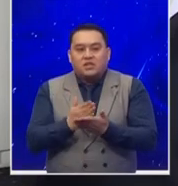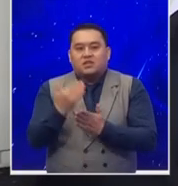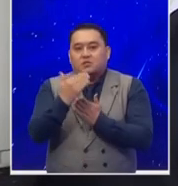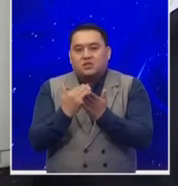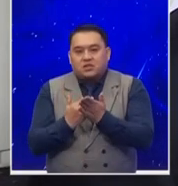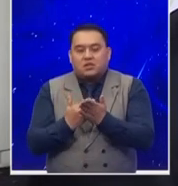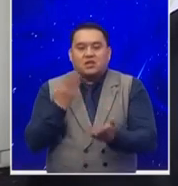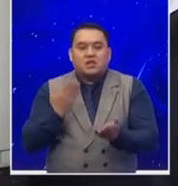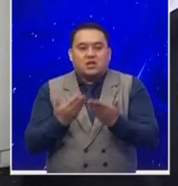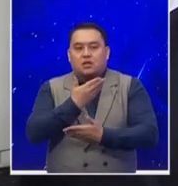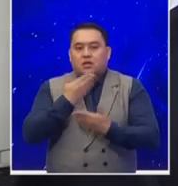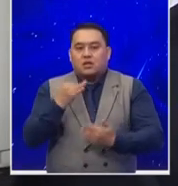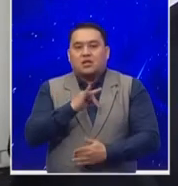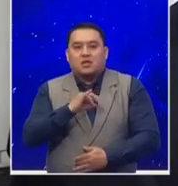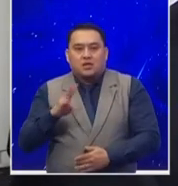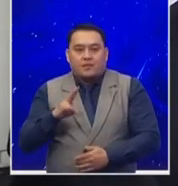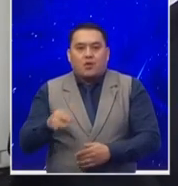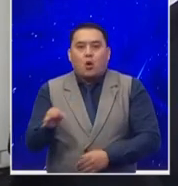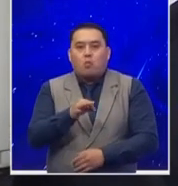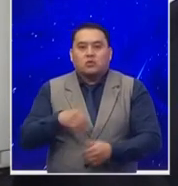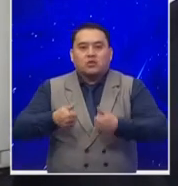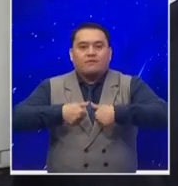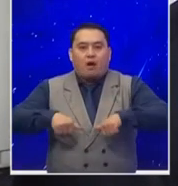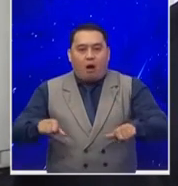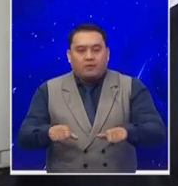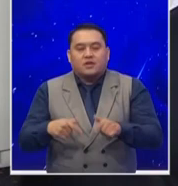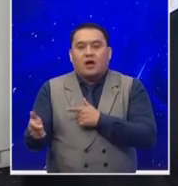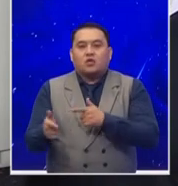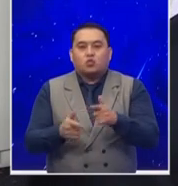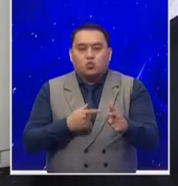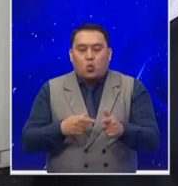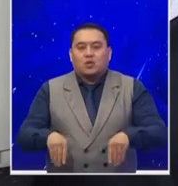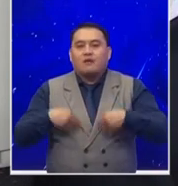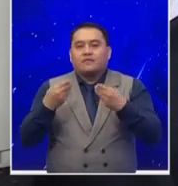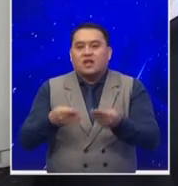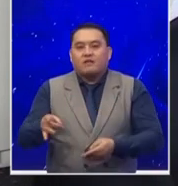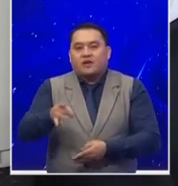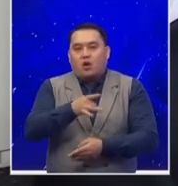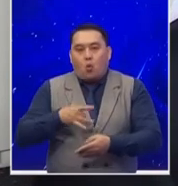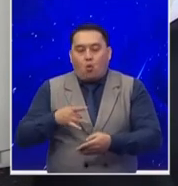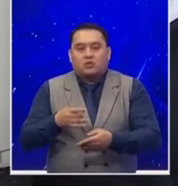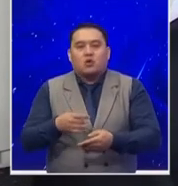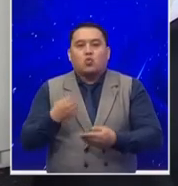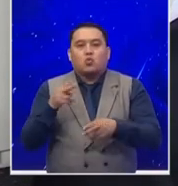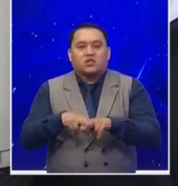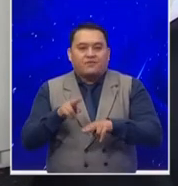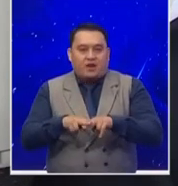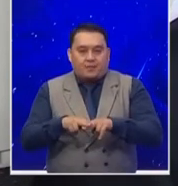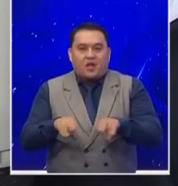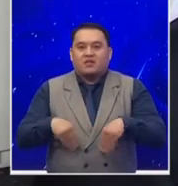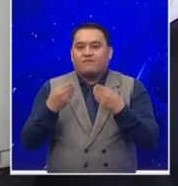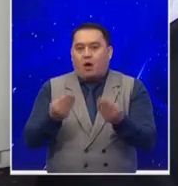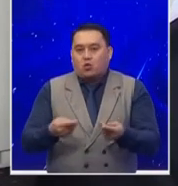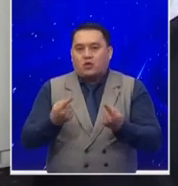списке избирателей, набрав ИИН. Областной избирательной комиссии также изготовлены и доставлены в регионе открепительные удостоверения. Они